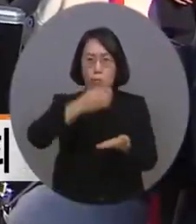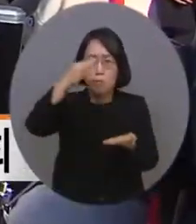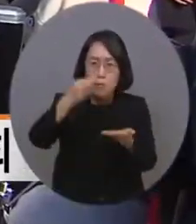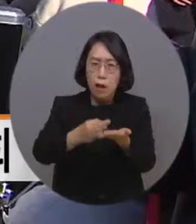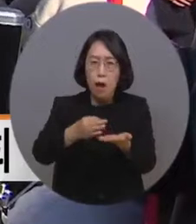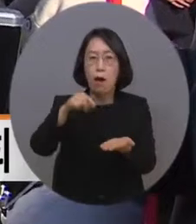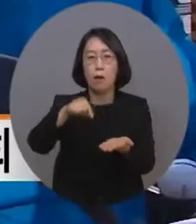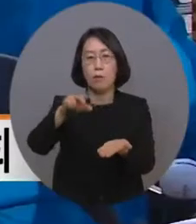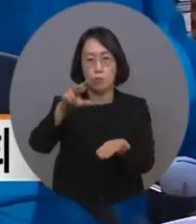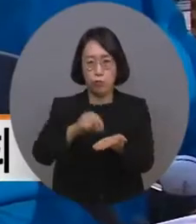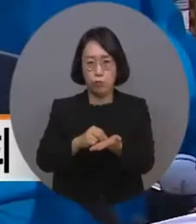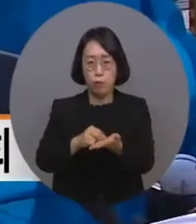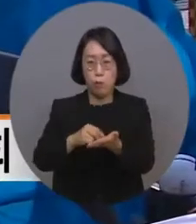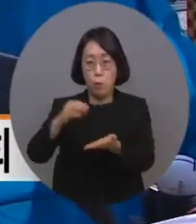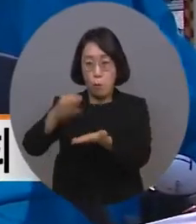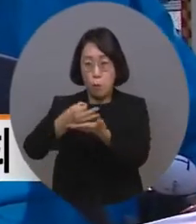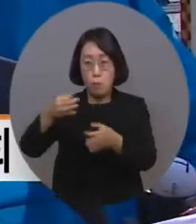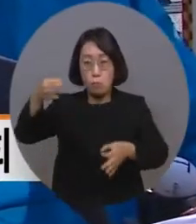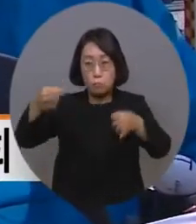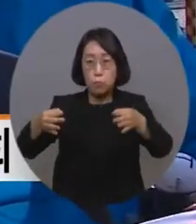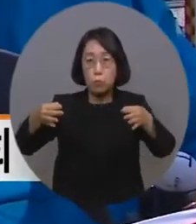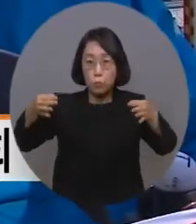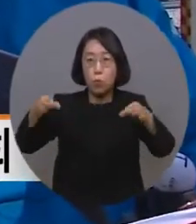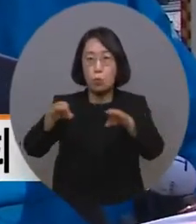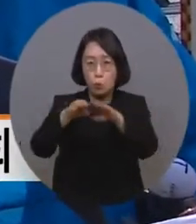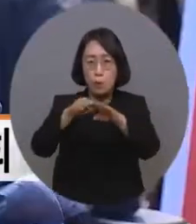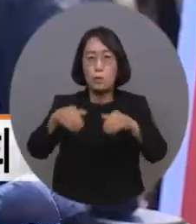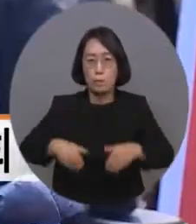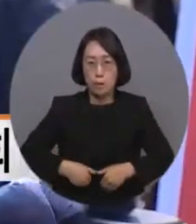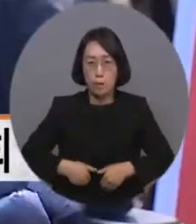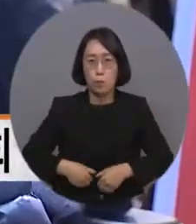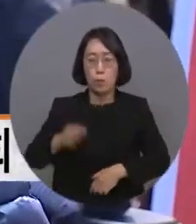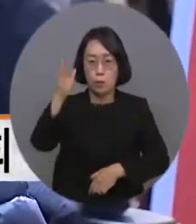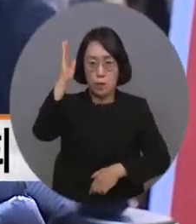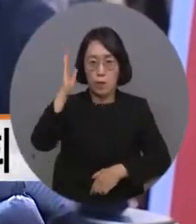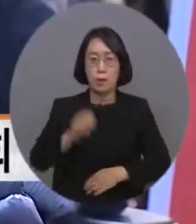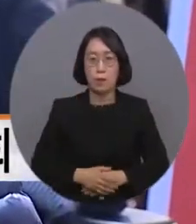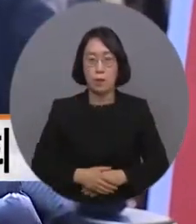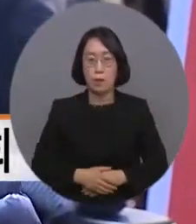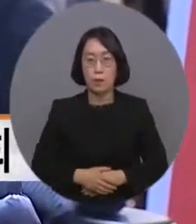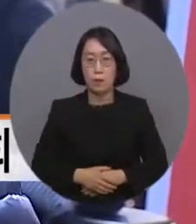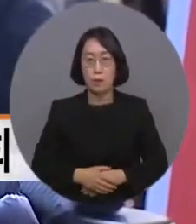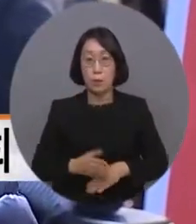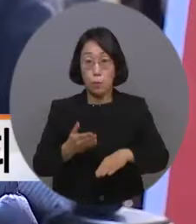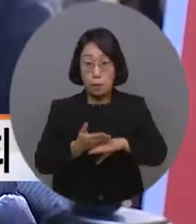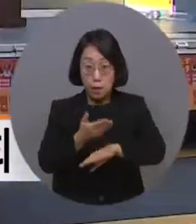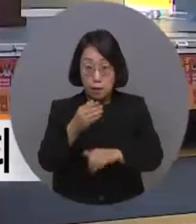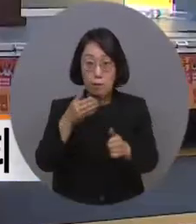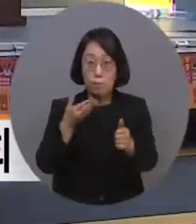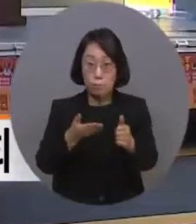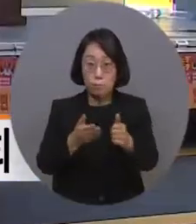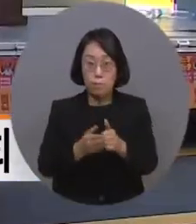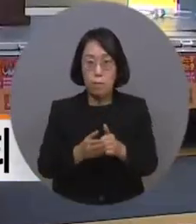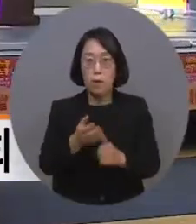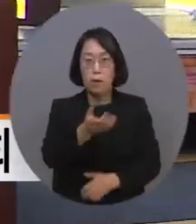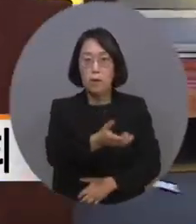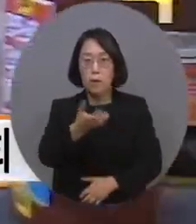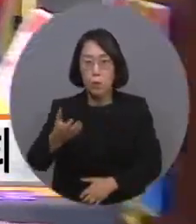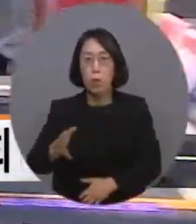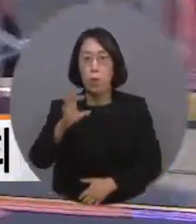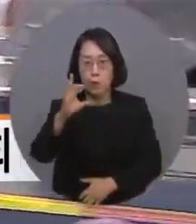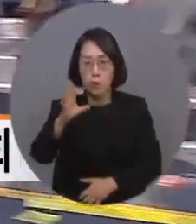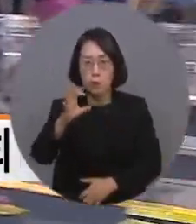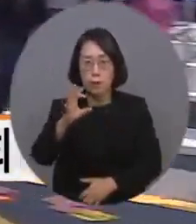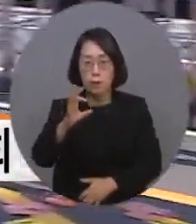비판하며 동일한 급여 지급에 대해서도 목소리를 높였습니다. 또 다른 관계자는 경찰에 이동화장실 설치를